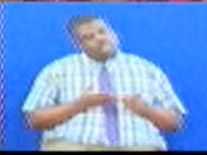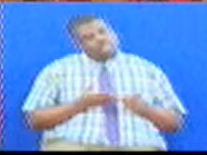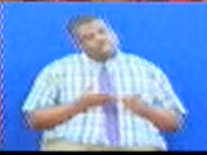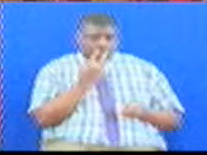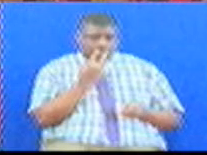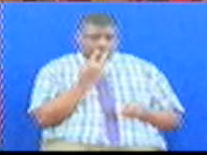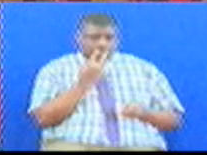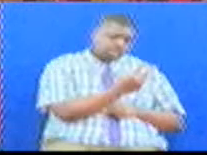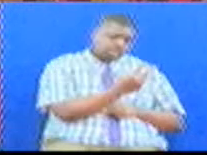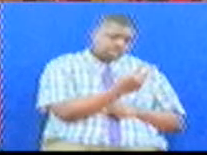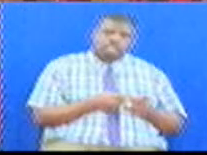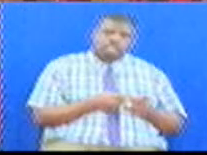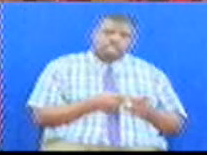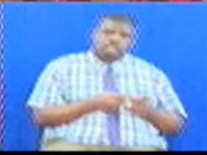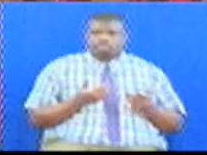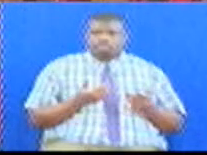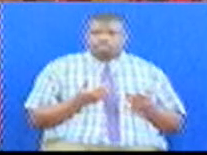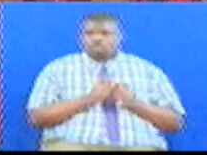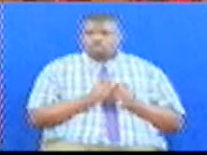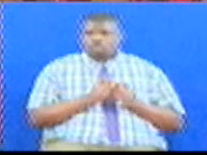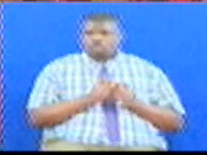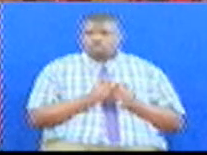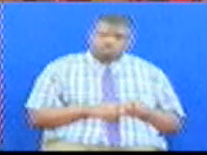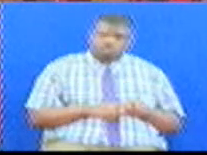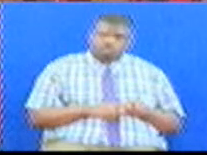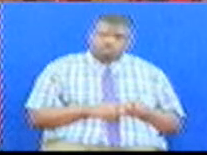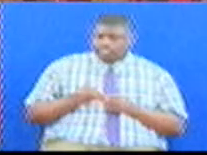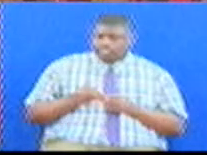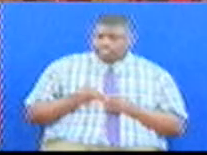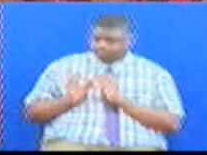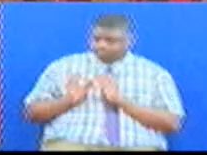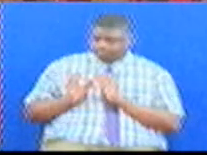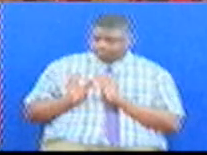kadiri circumstances zitakavyokuwa. Kifungu kile cha sheria